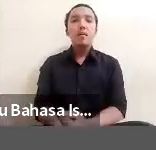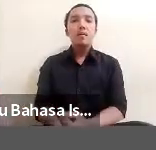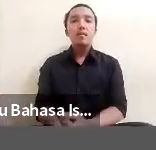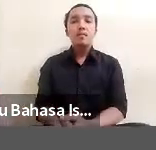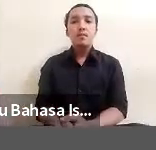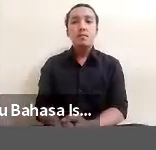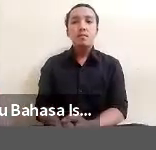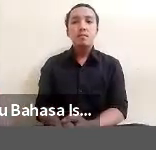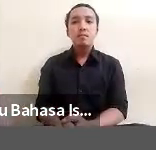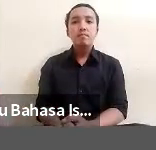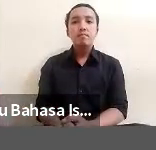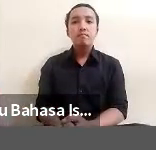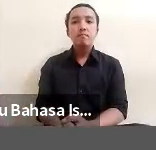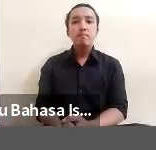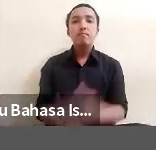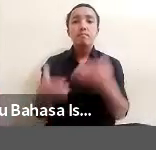Slide selanjutnya.